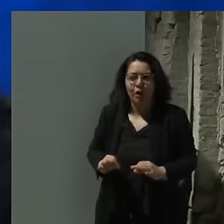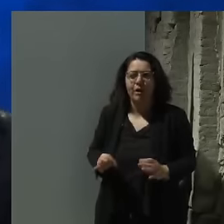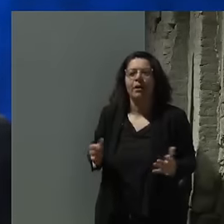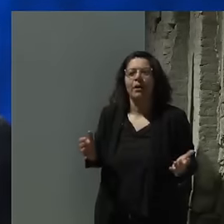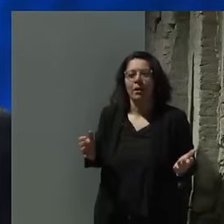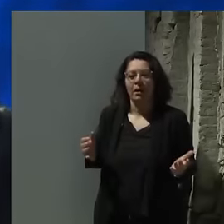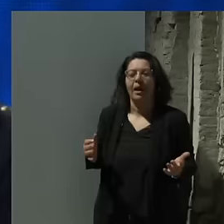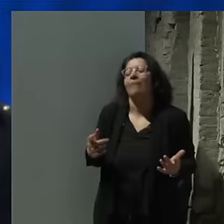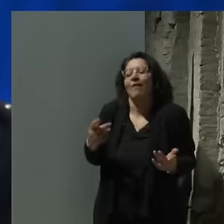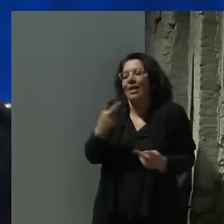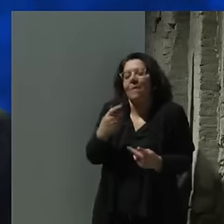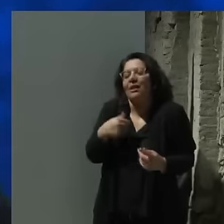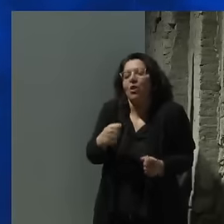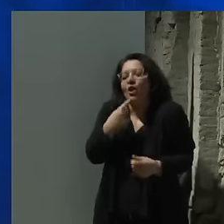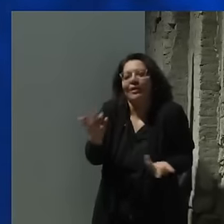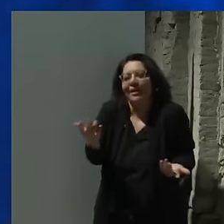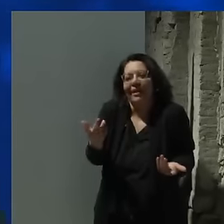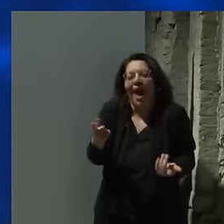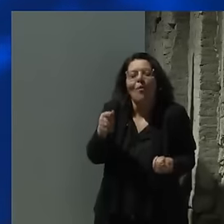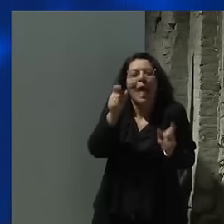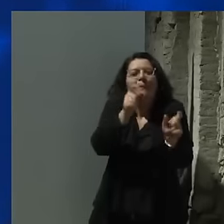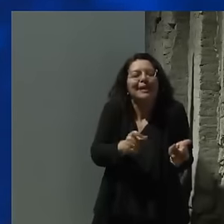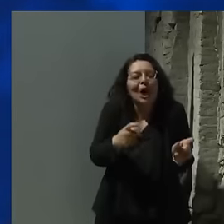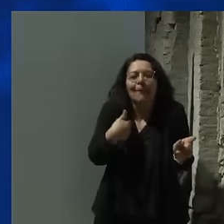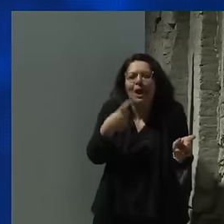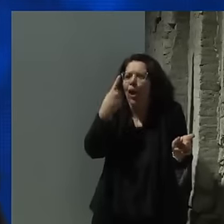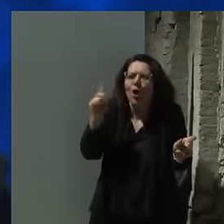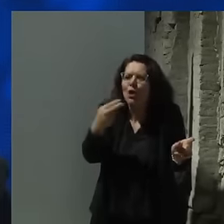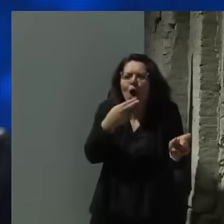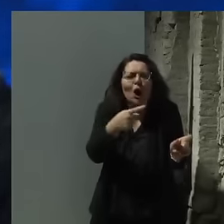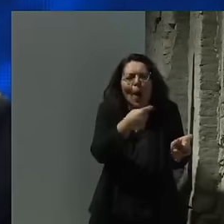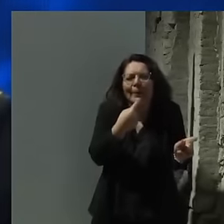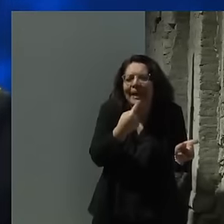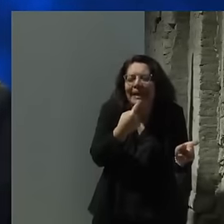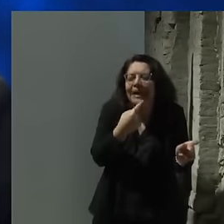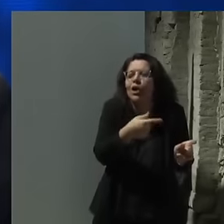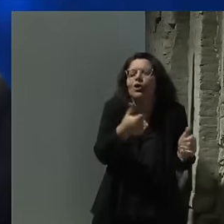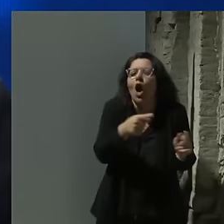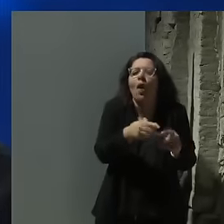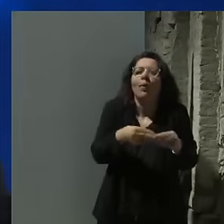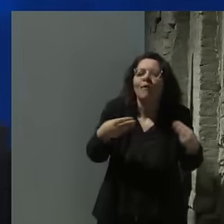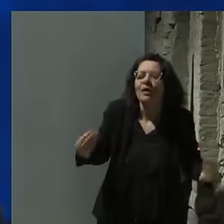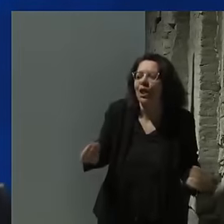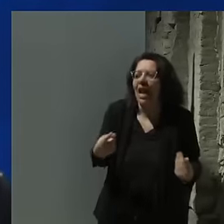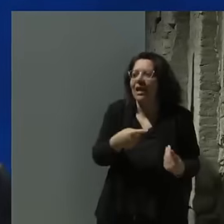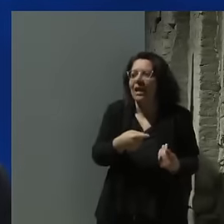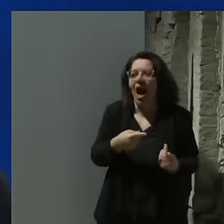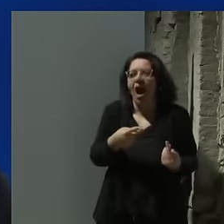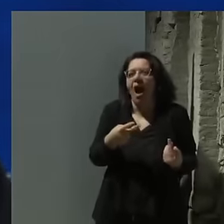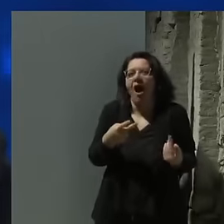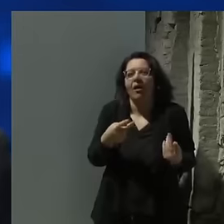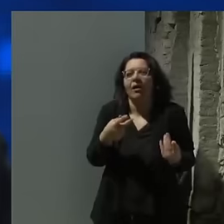E devo tutto a lui, a questo elemento, a persone come suo papà, che hanno avuto il coraggio e hanno pagato con la vita per